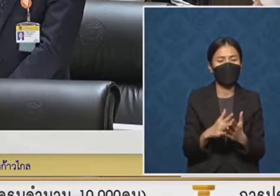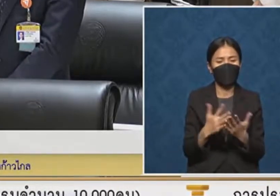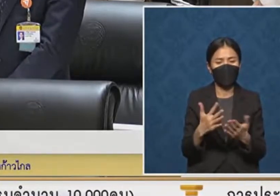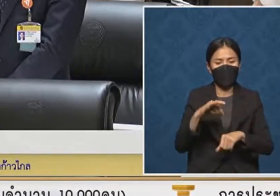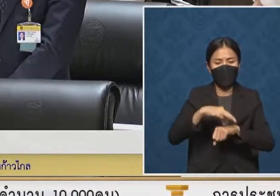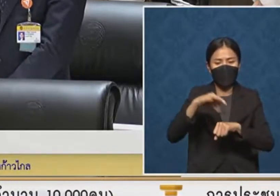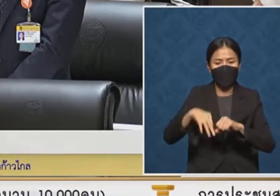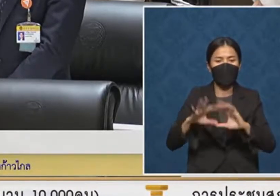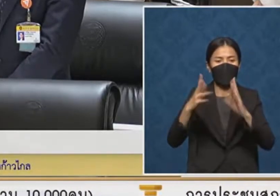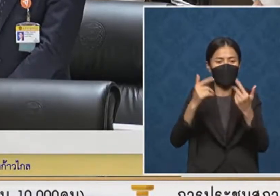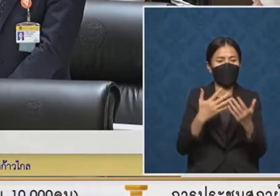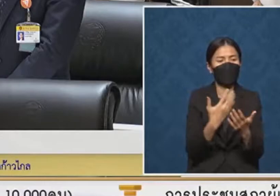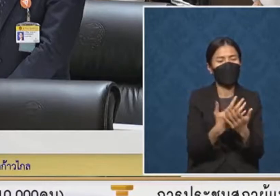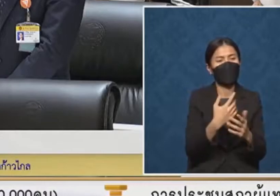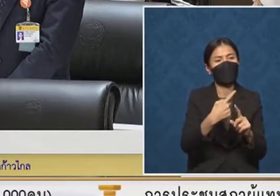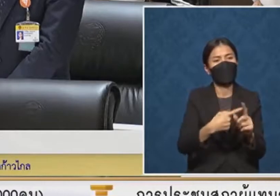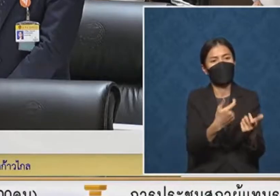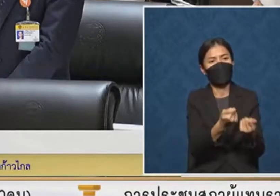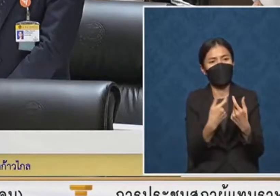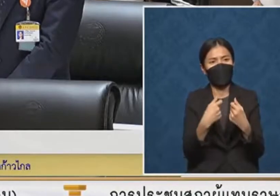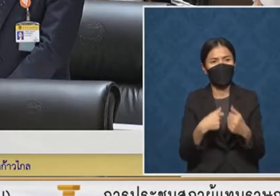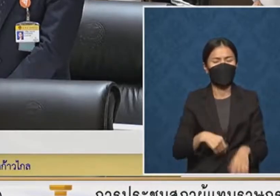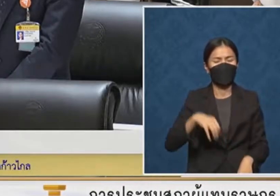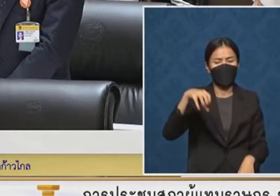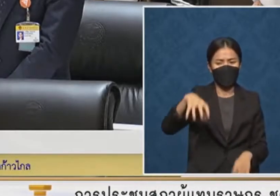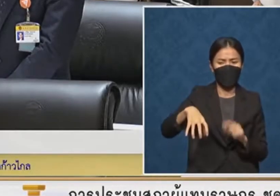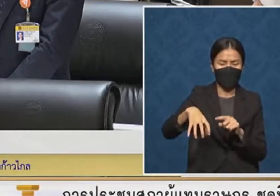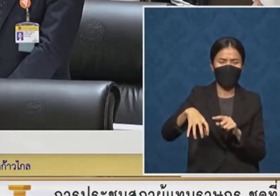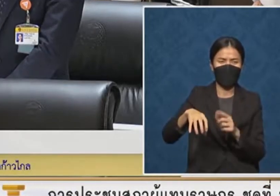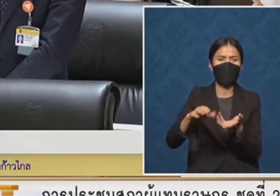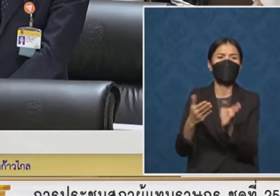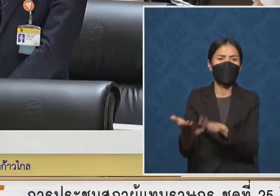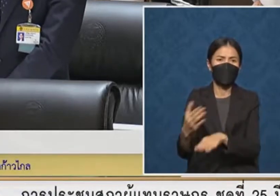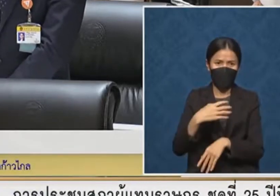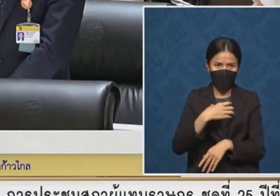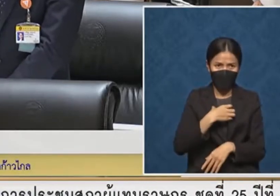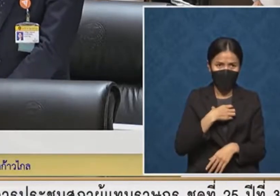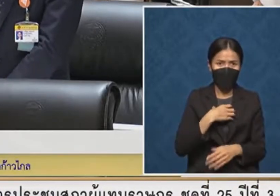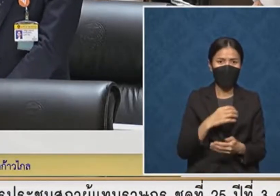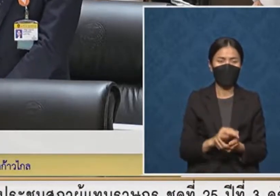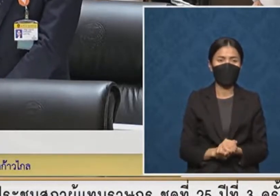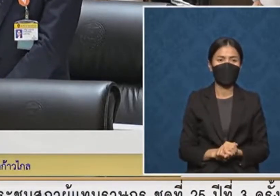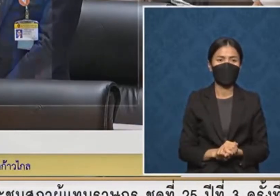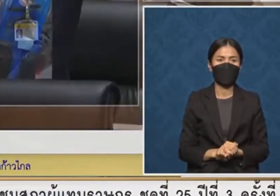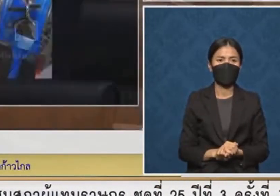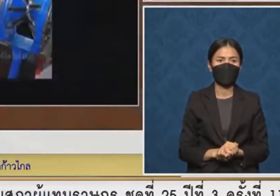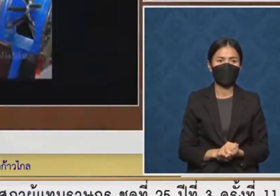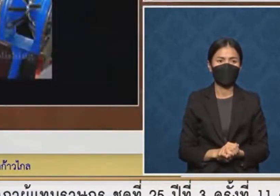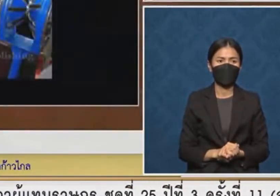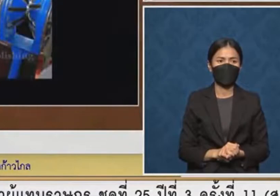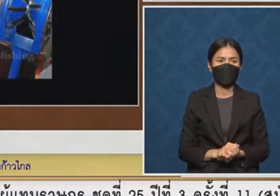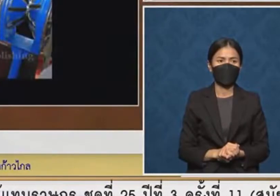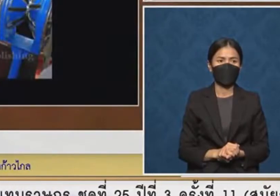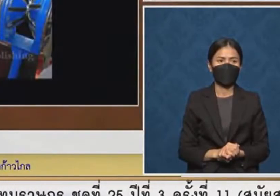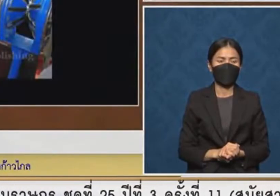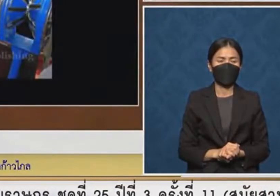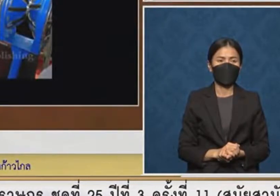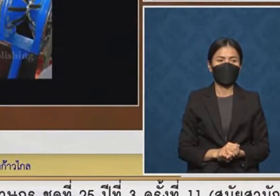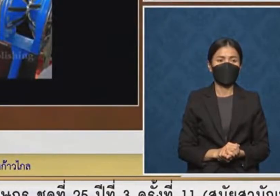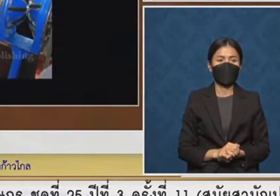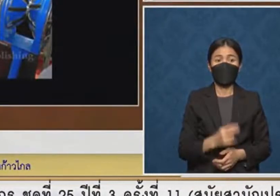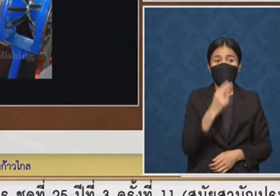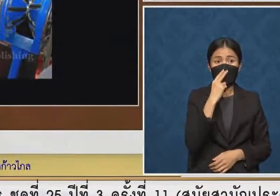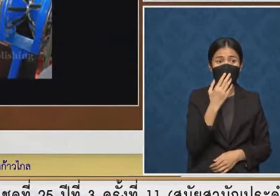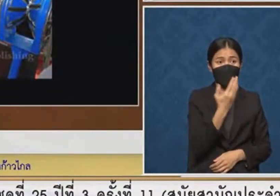อ ซ้ำ้อนกัหน่วยงานอเข้าหมดเลย่วยงานสุทายครใชผมจะถถขอสไดด้นะครับสอนชน